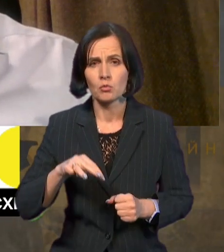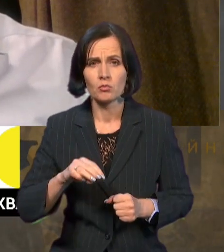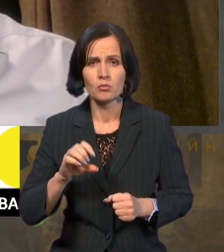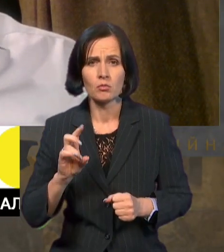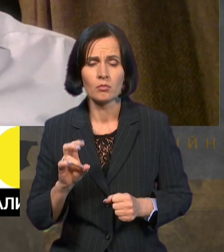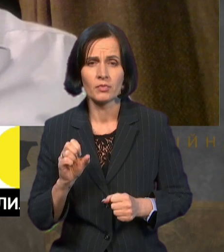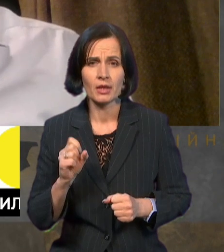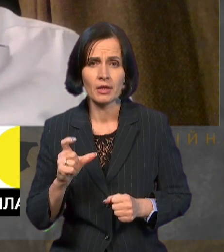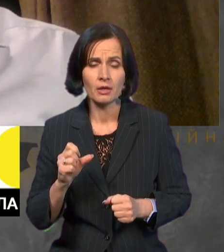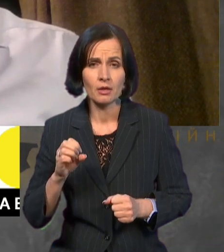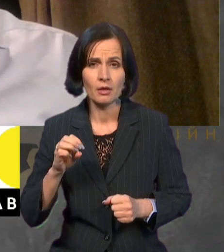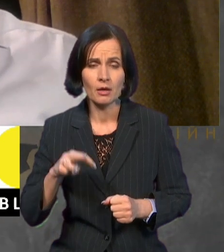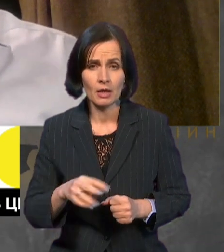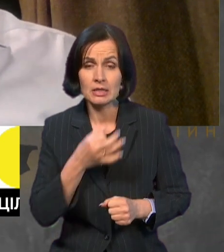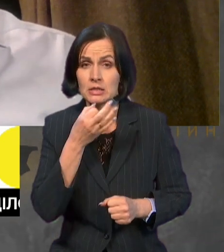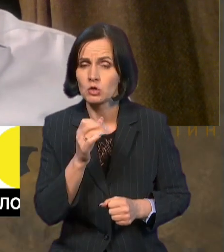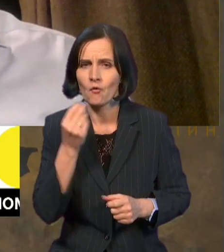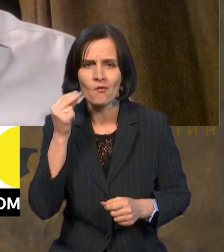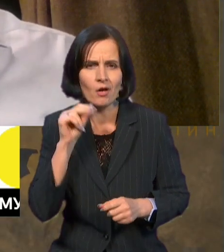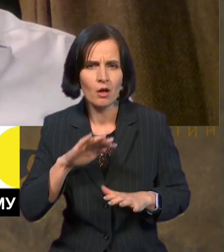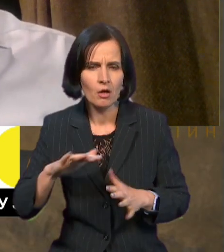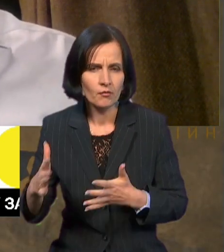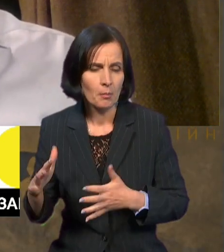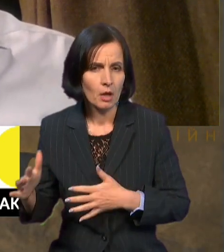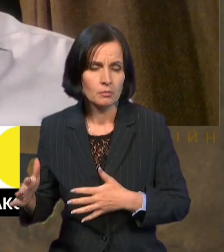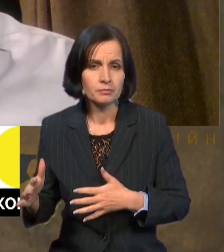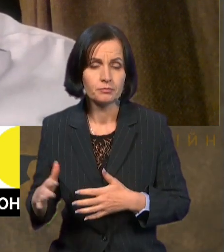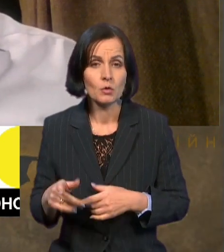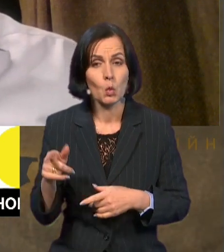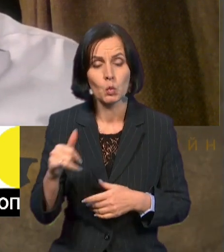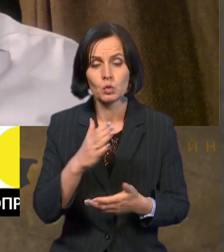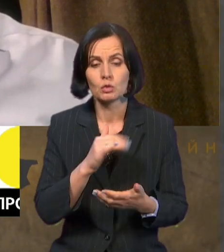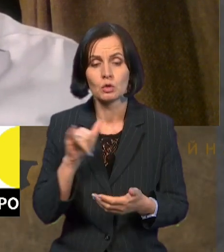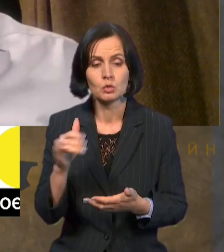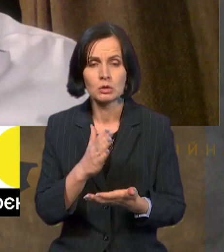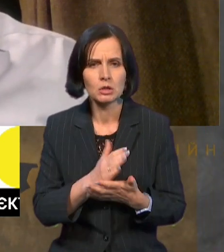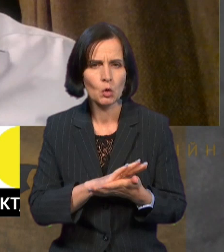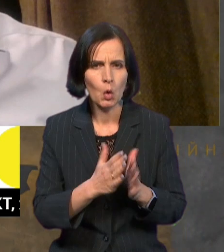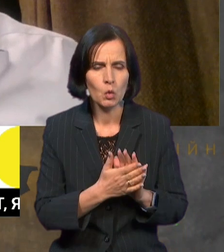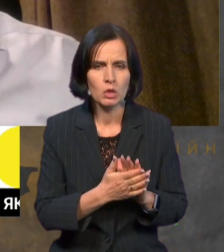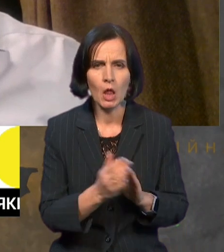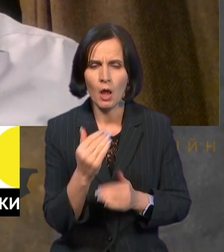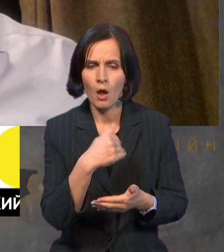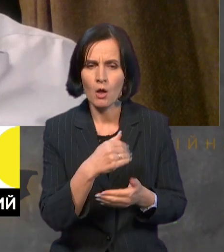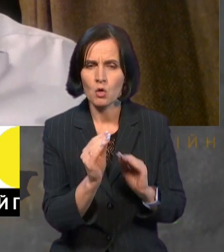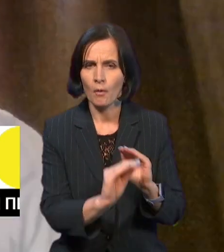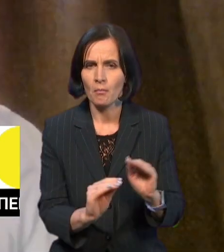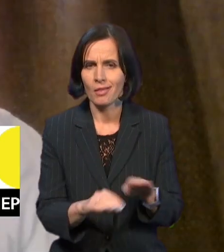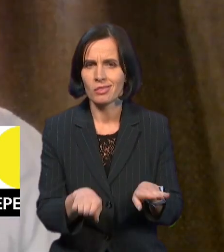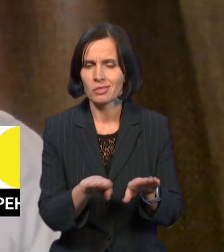визнавав, що в кращому випадку у них там, ну, вони мають договори на обладнання такими,